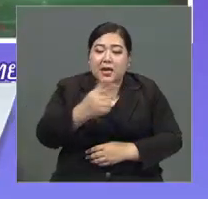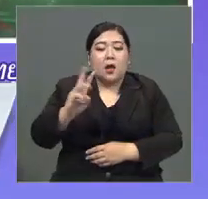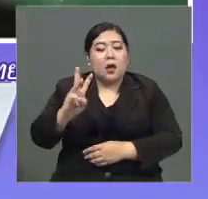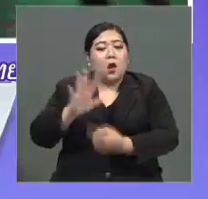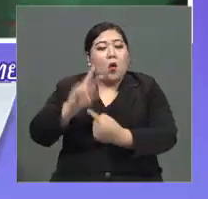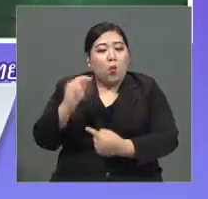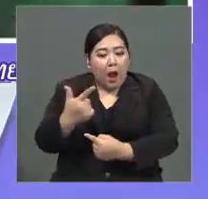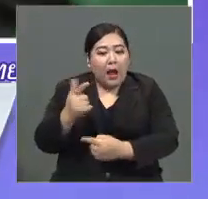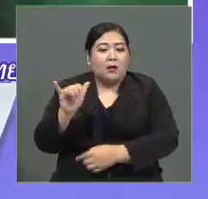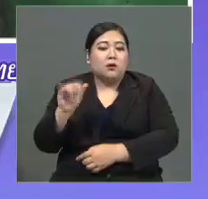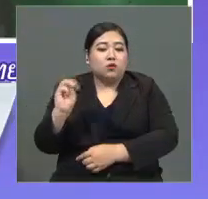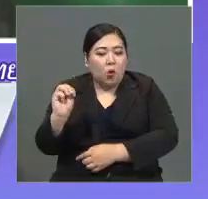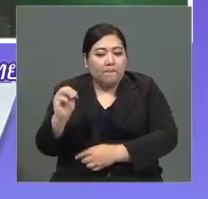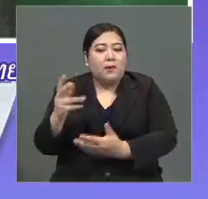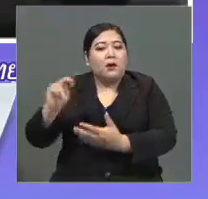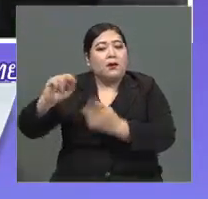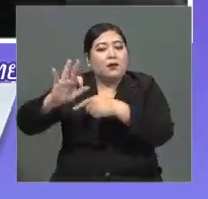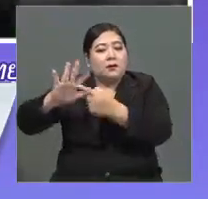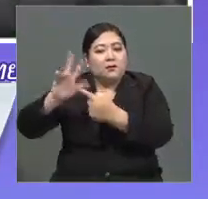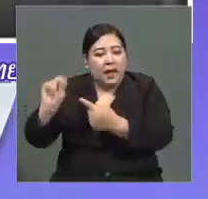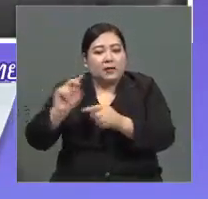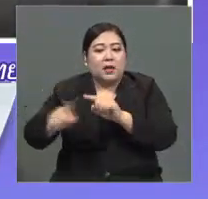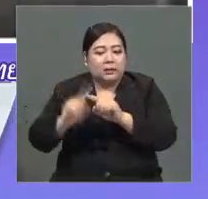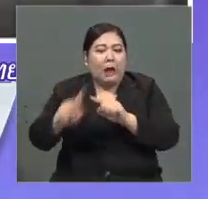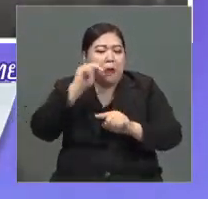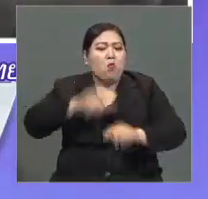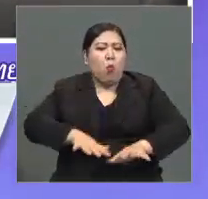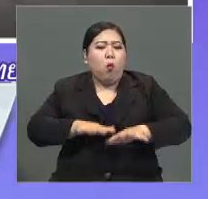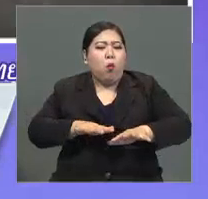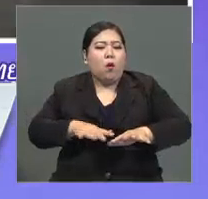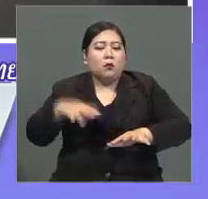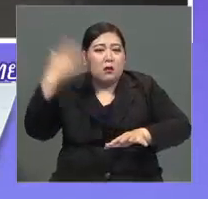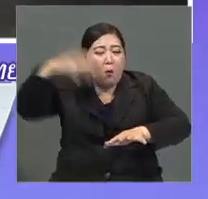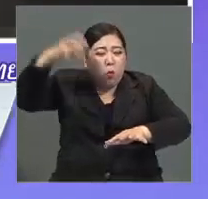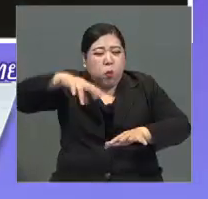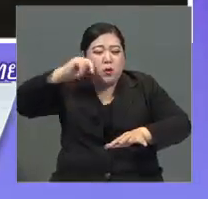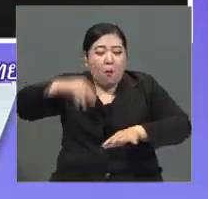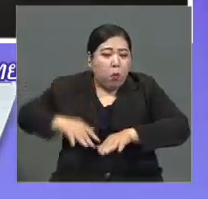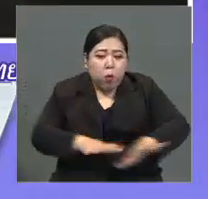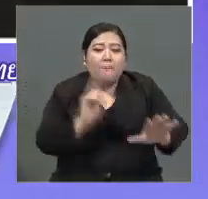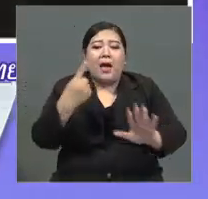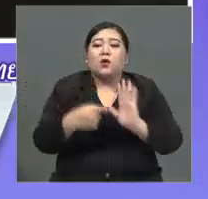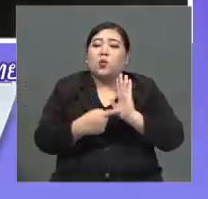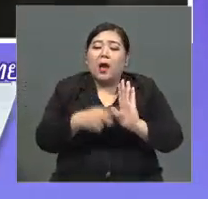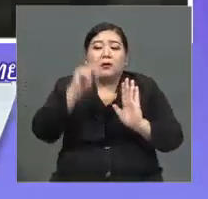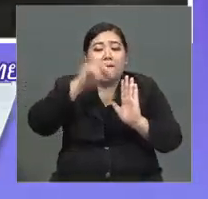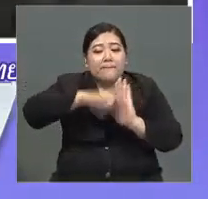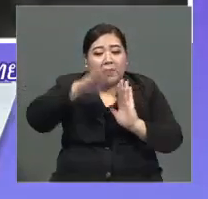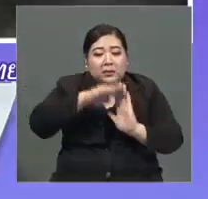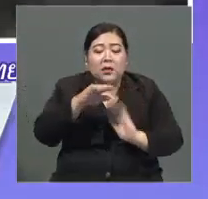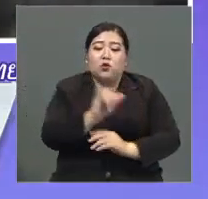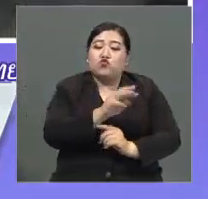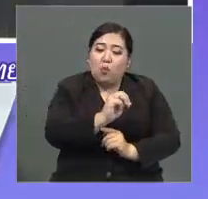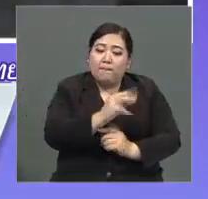ก็ต้องดัผรอคนเดพ